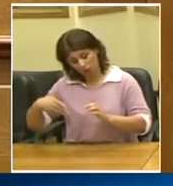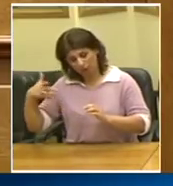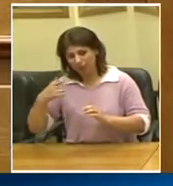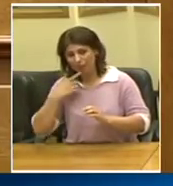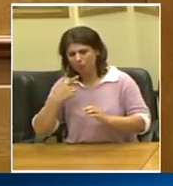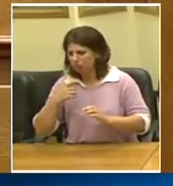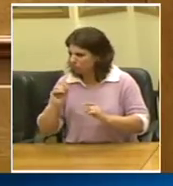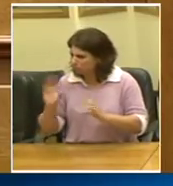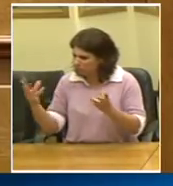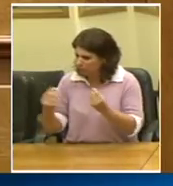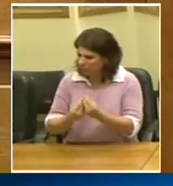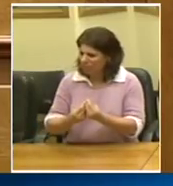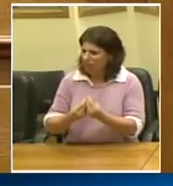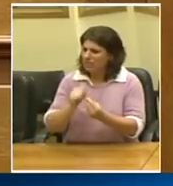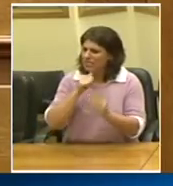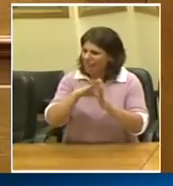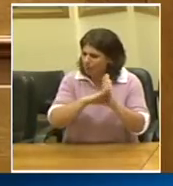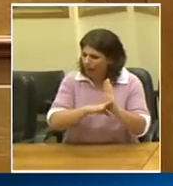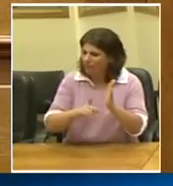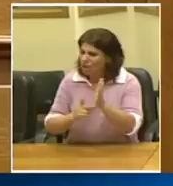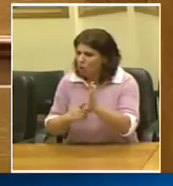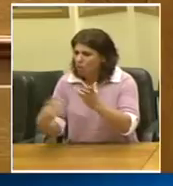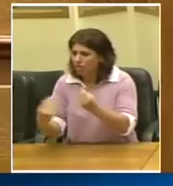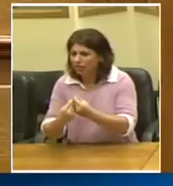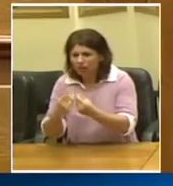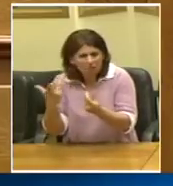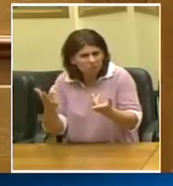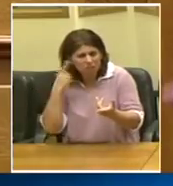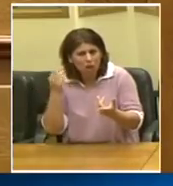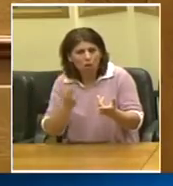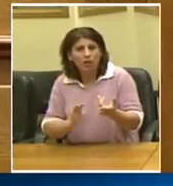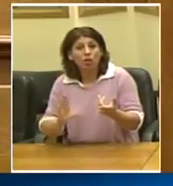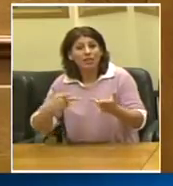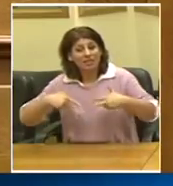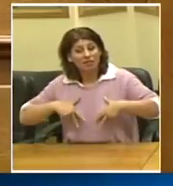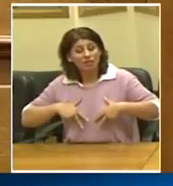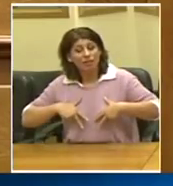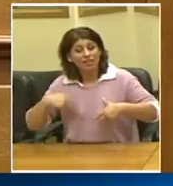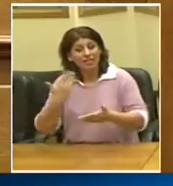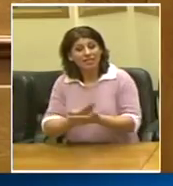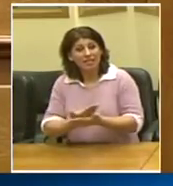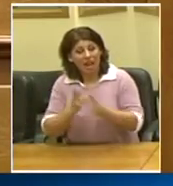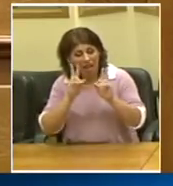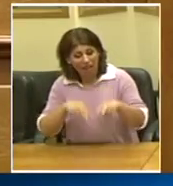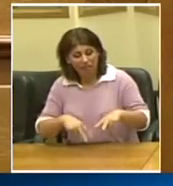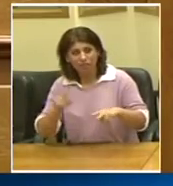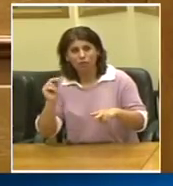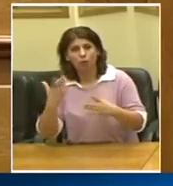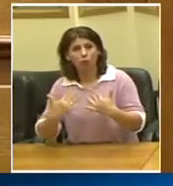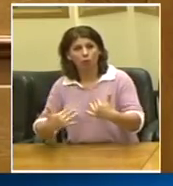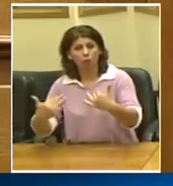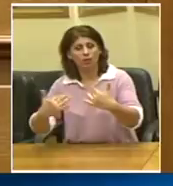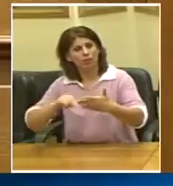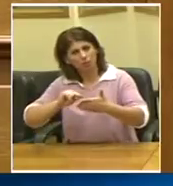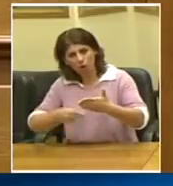νομική και συνταγματική λογική, ότι η κυβέρνηση πρέπει να ζητήσει δήθεν την έγκριση της Βουλής για την